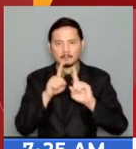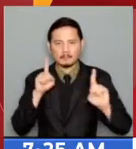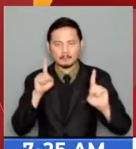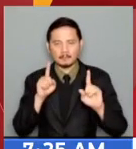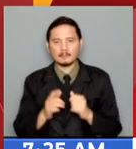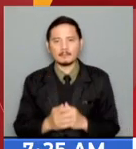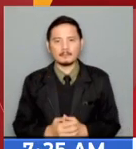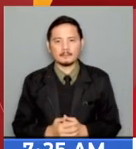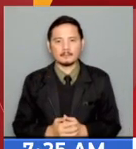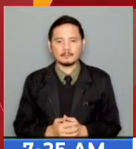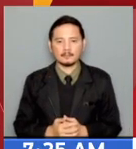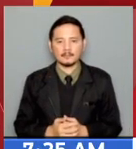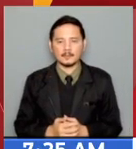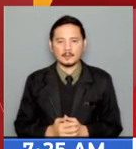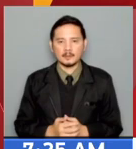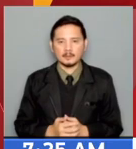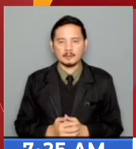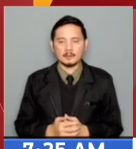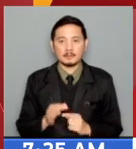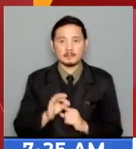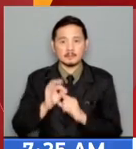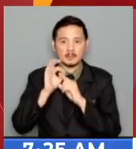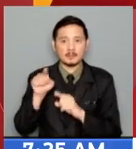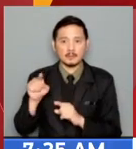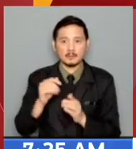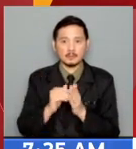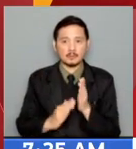ibang mga estudyante dito.